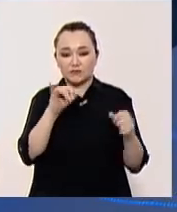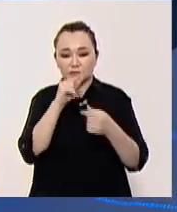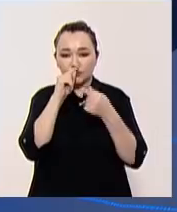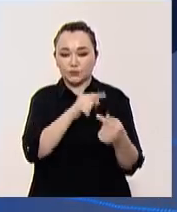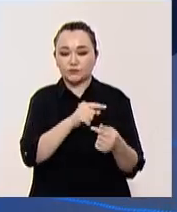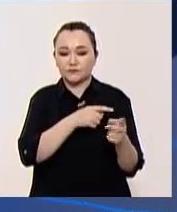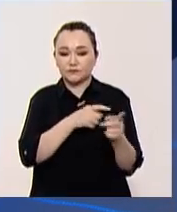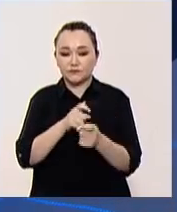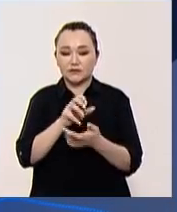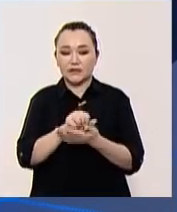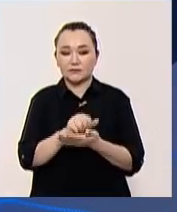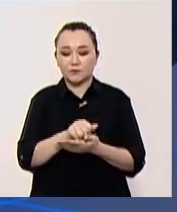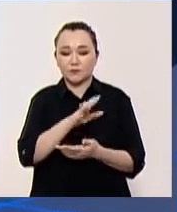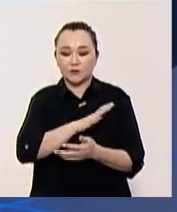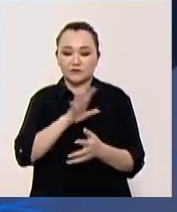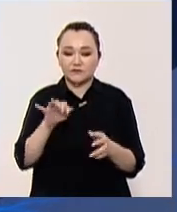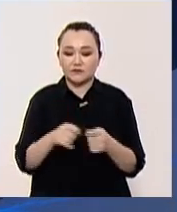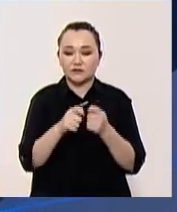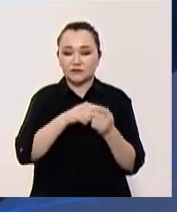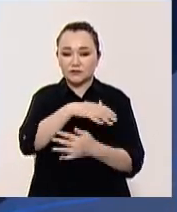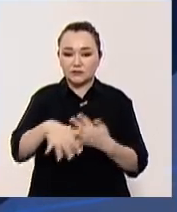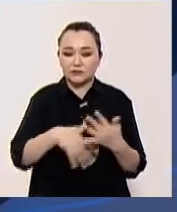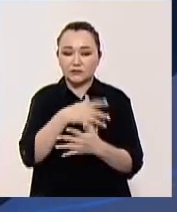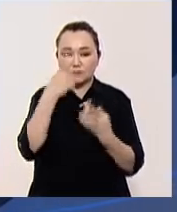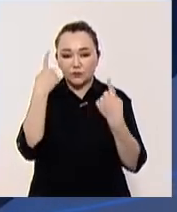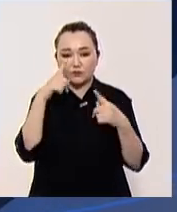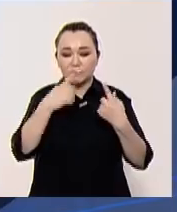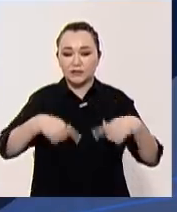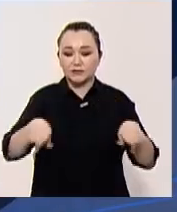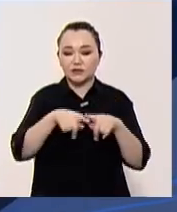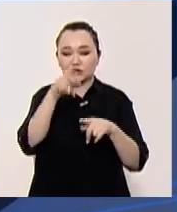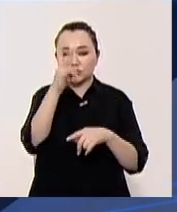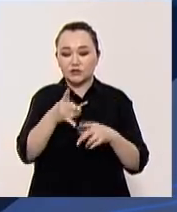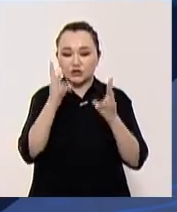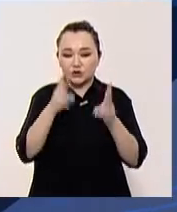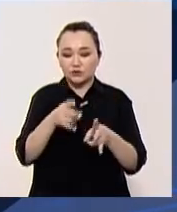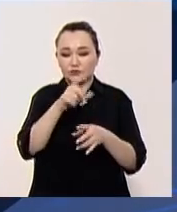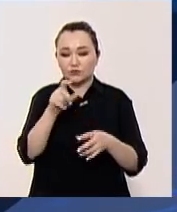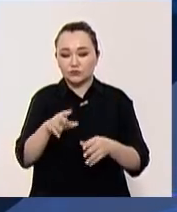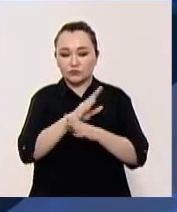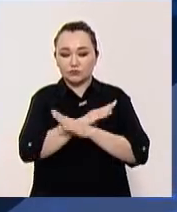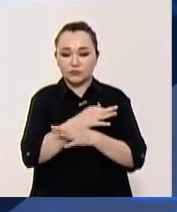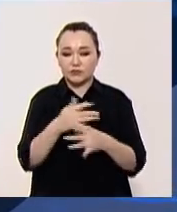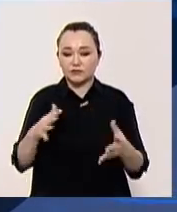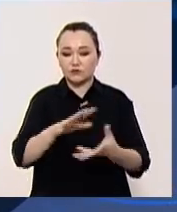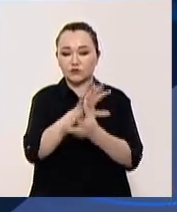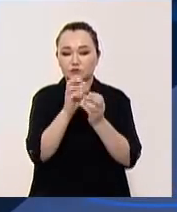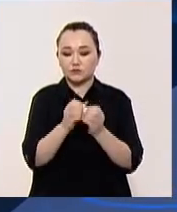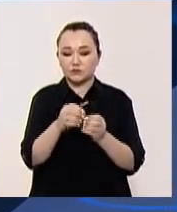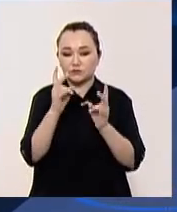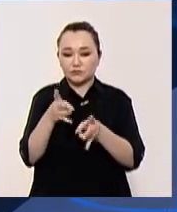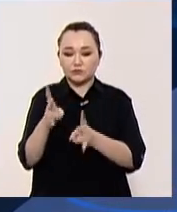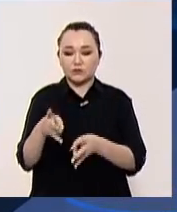қарсылық көрсетумен ұласқан жаппай тәртіпсіздікті ұйымдастыру және жәбірленушінің өліміне не өзге де ауыр зардаптарға кеп соққан адамды